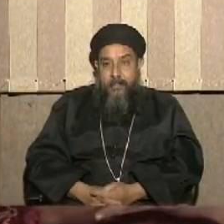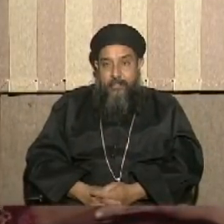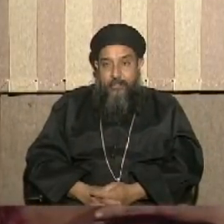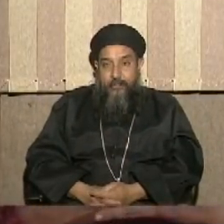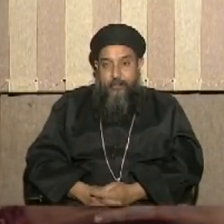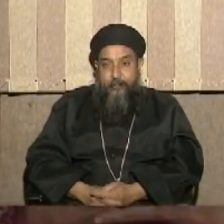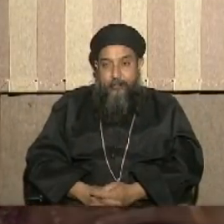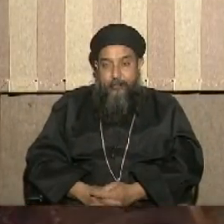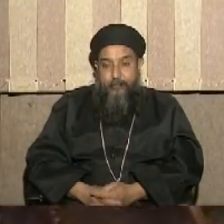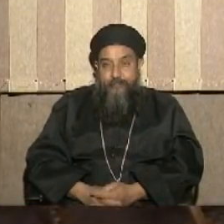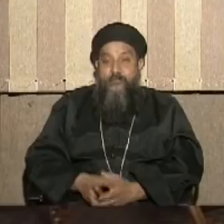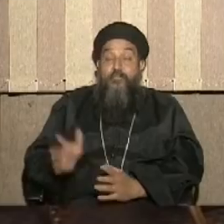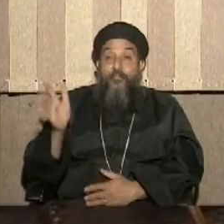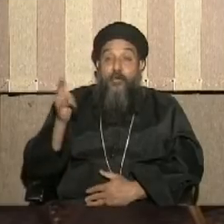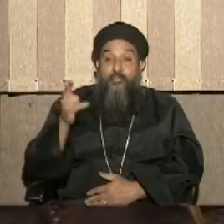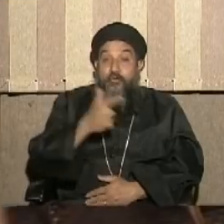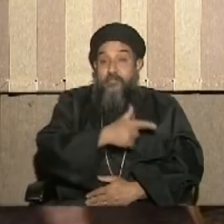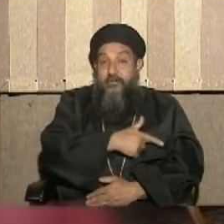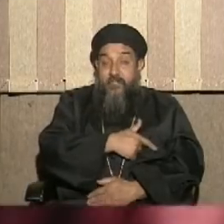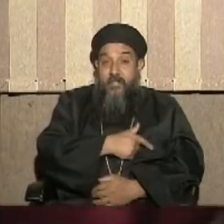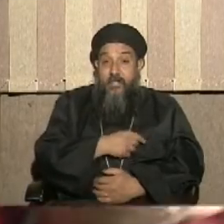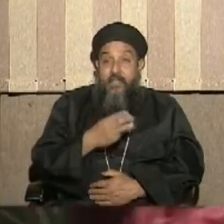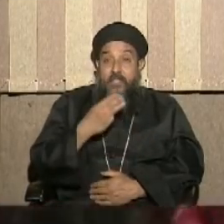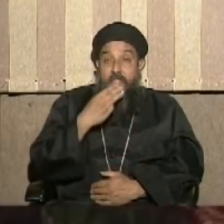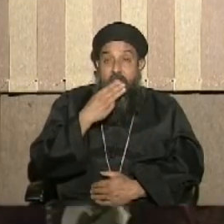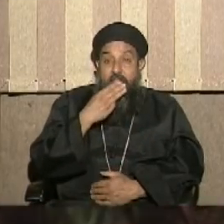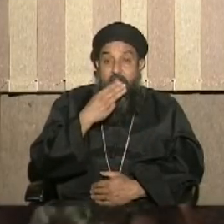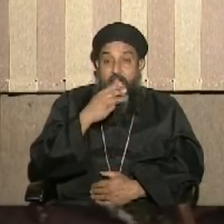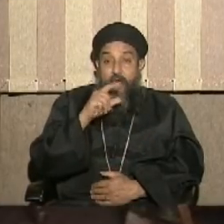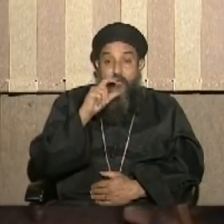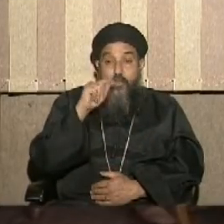أمين. تيودورا،